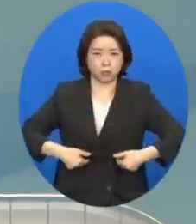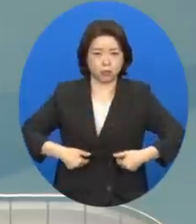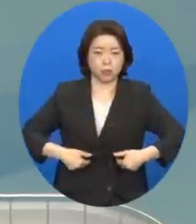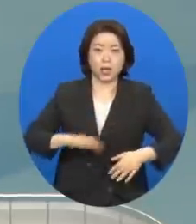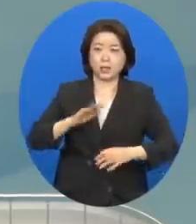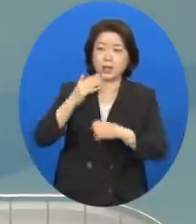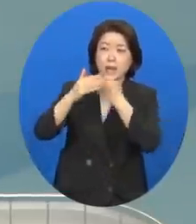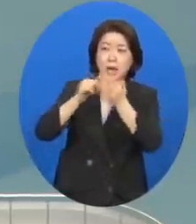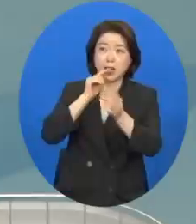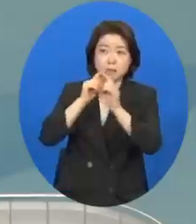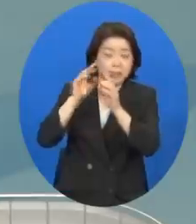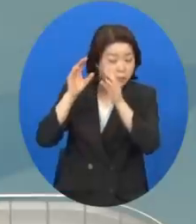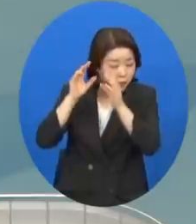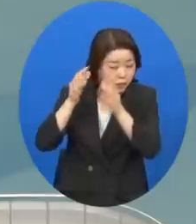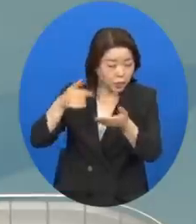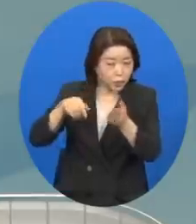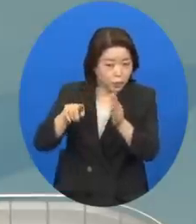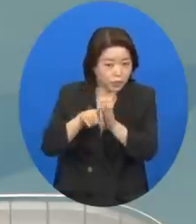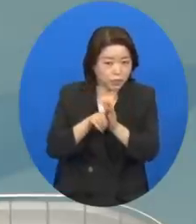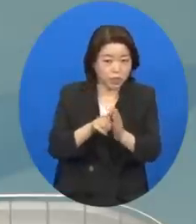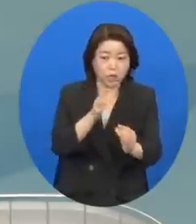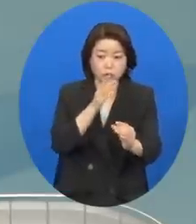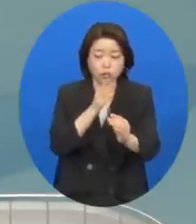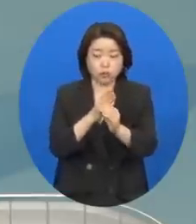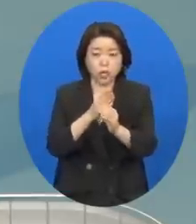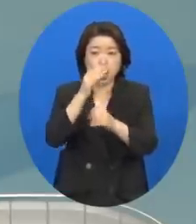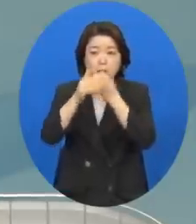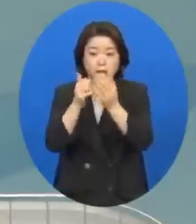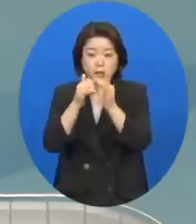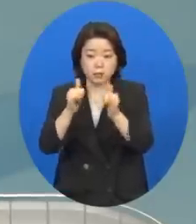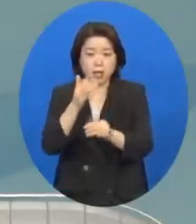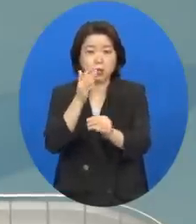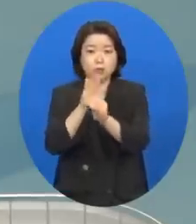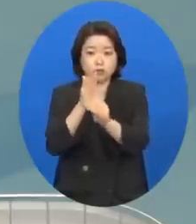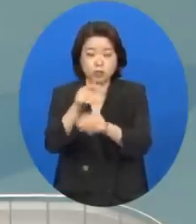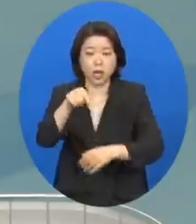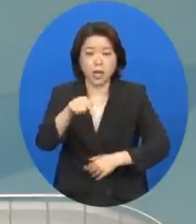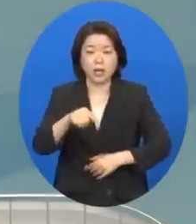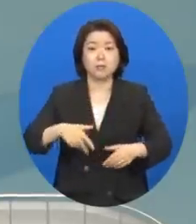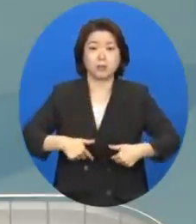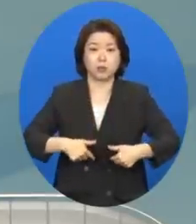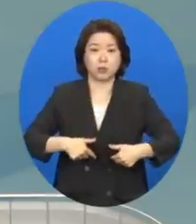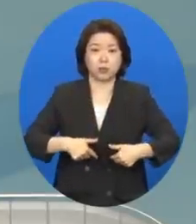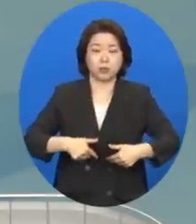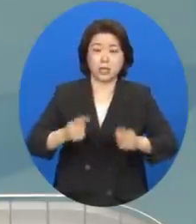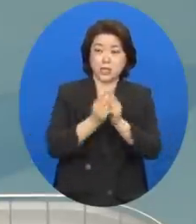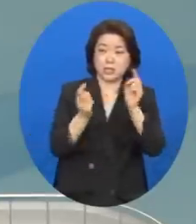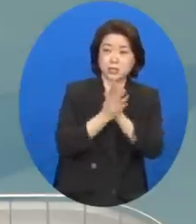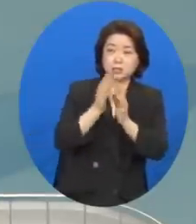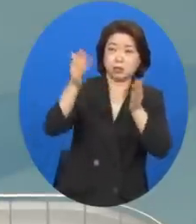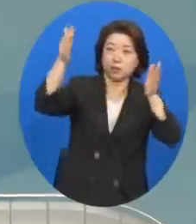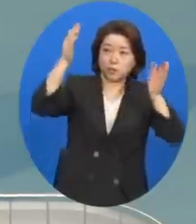들으려면 반드시 선지자가 있어야 돼요. 하나님과 우리는 직접적인 관계가 안 돼요.